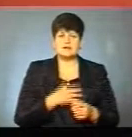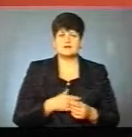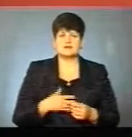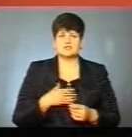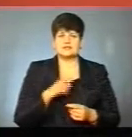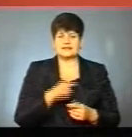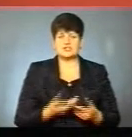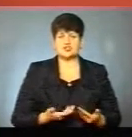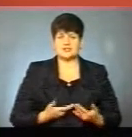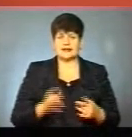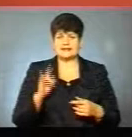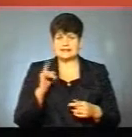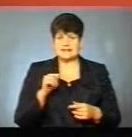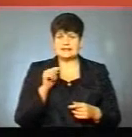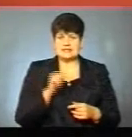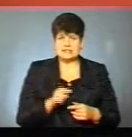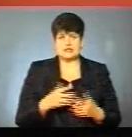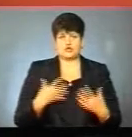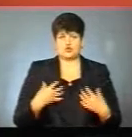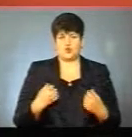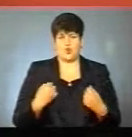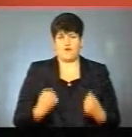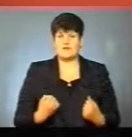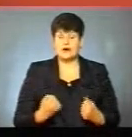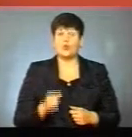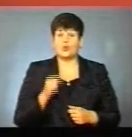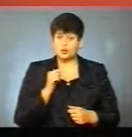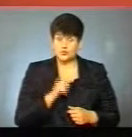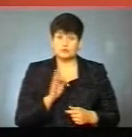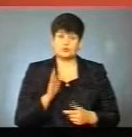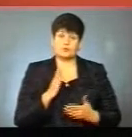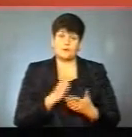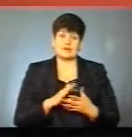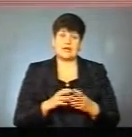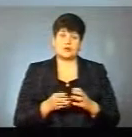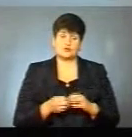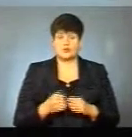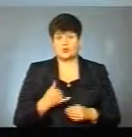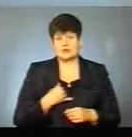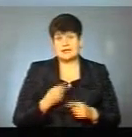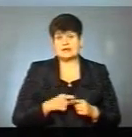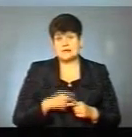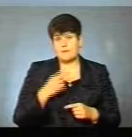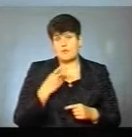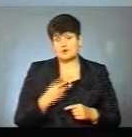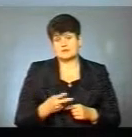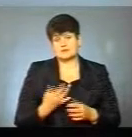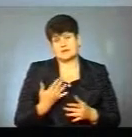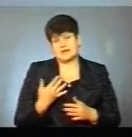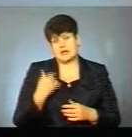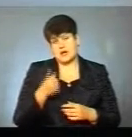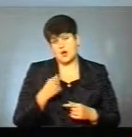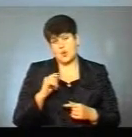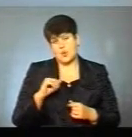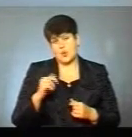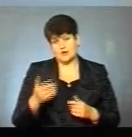них життя дитини і її тим більше здоров'я. Тоді ми будемо мати результат. Я думаю, що в нас цей показник ми десь за кілька років все ж